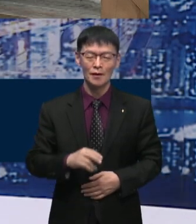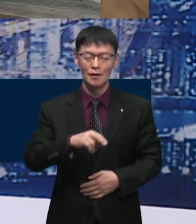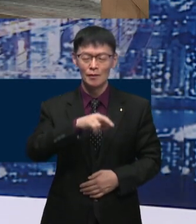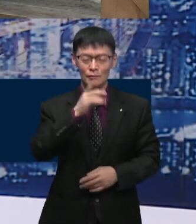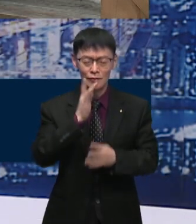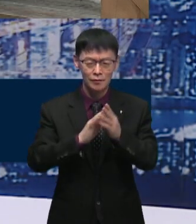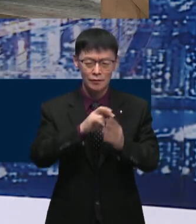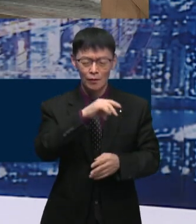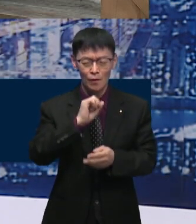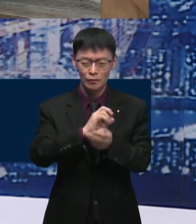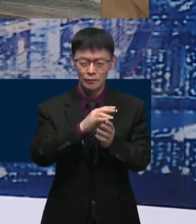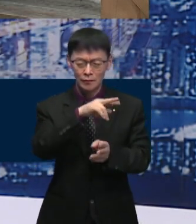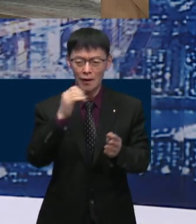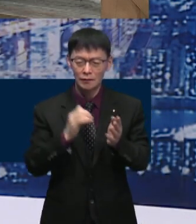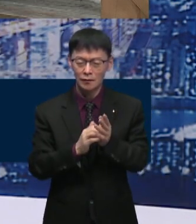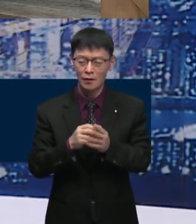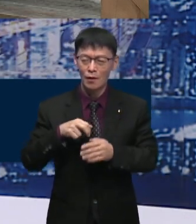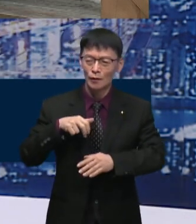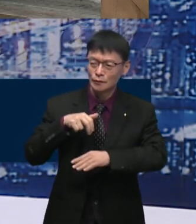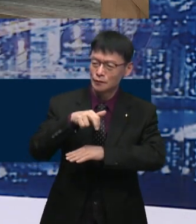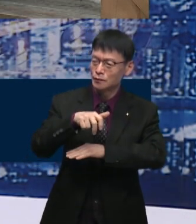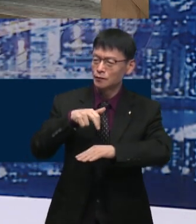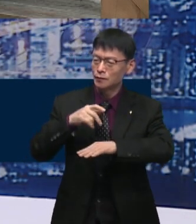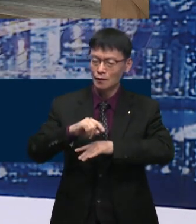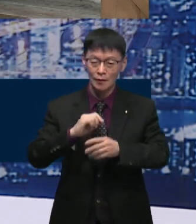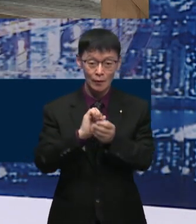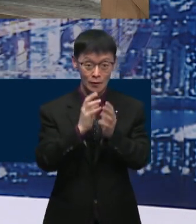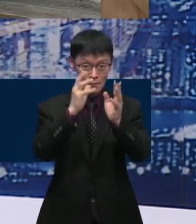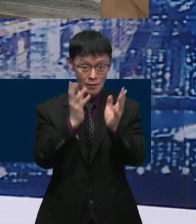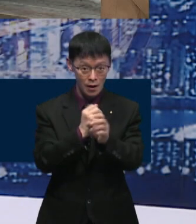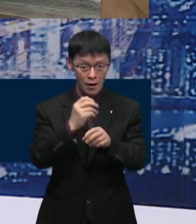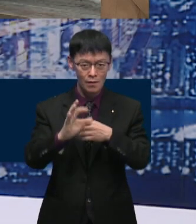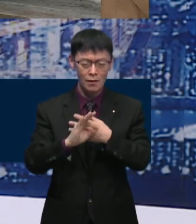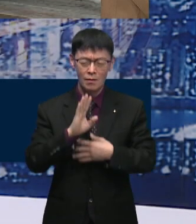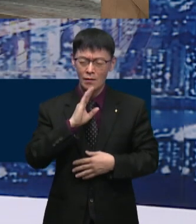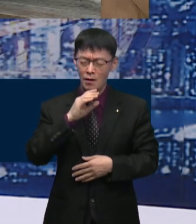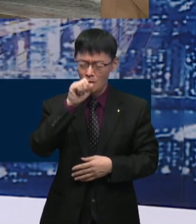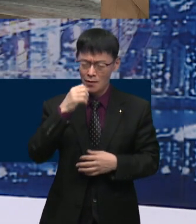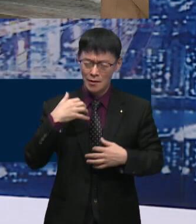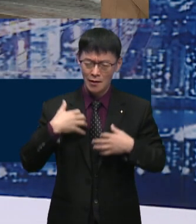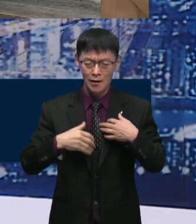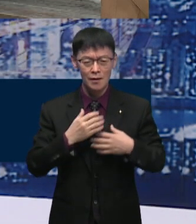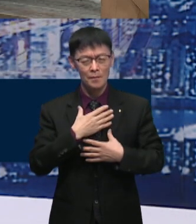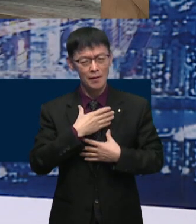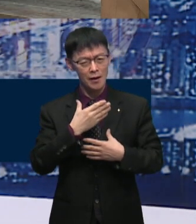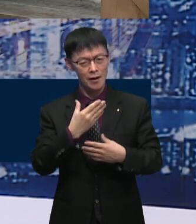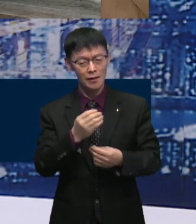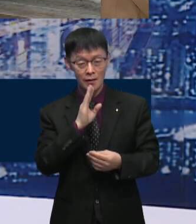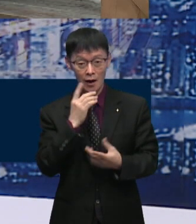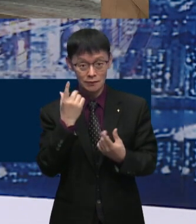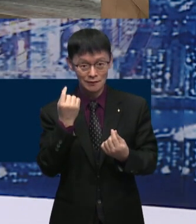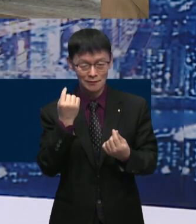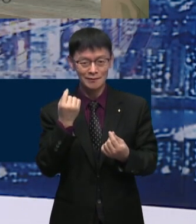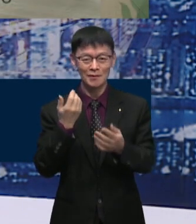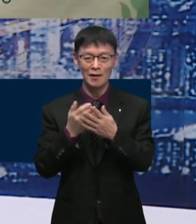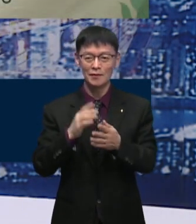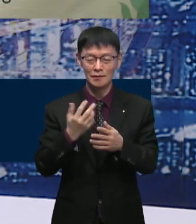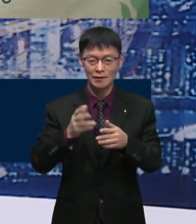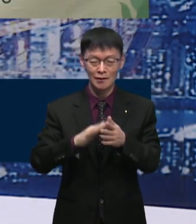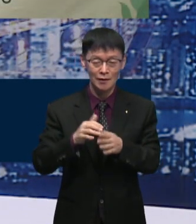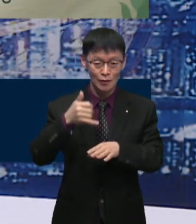풀내음과 꽃향기를 맡으며 정원을 걷고 나만의 화분을 만들면 얼마나 즐겁고 마음이 안정될까요?